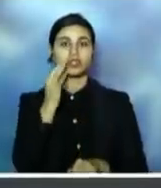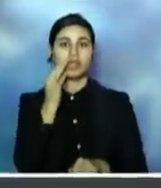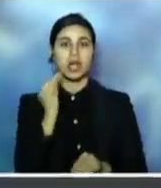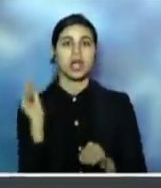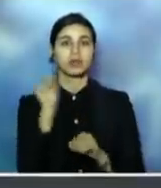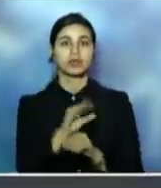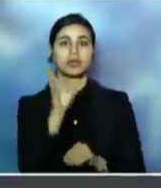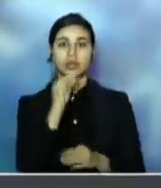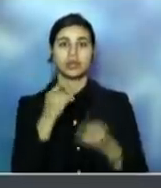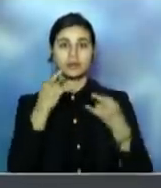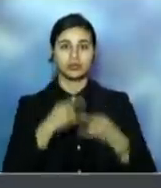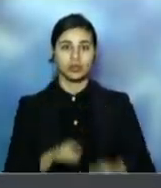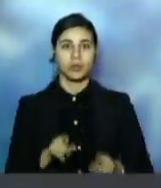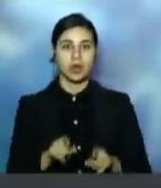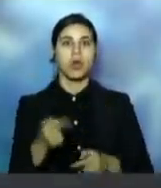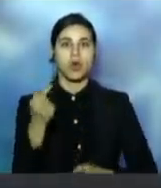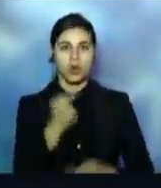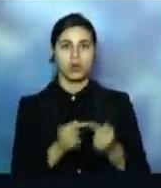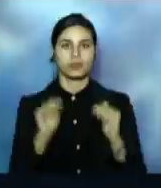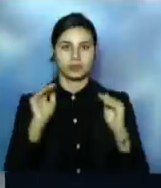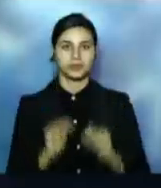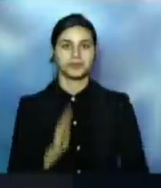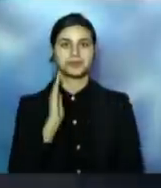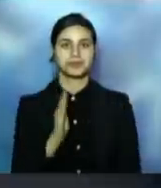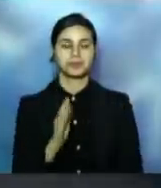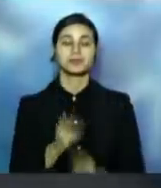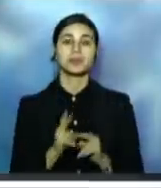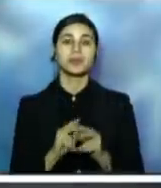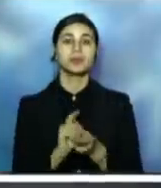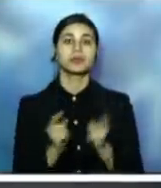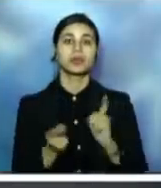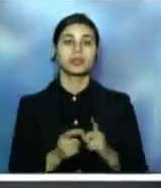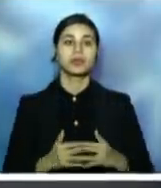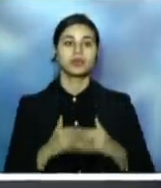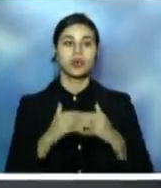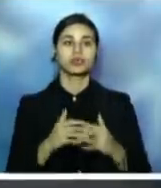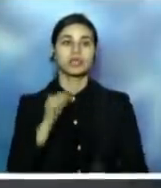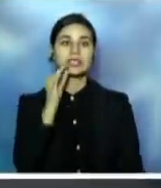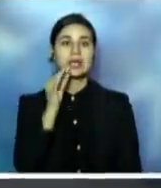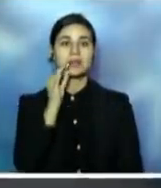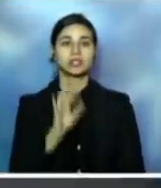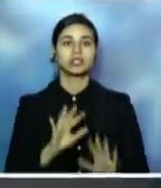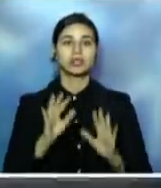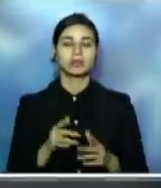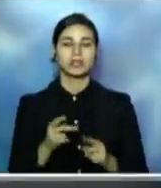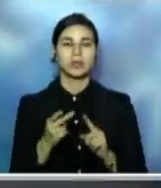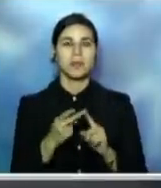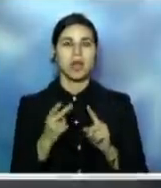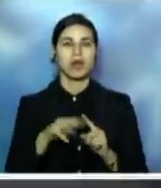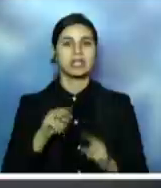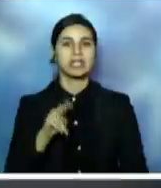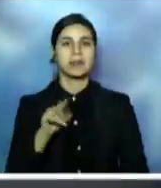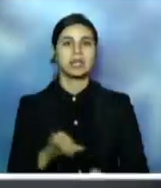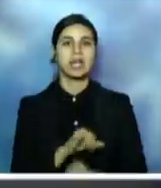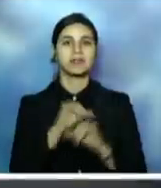დონე მშობიარობის შემდეგ ნორმას უბრუნდება. მიუხედავად ამისა, ორსულთა დიაბეტის შემთხვევაში დიაბეტი ტიპი 2-ის